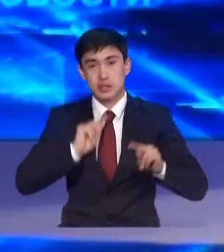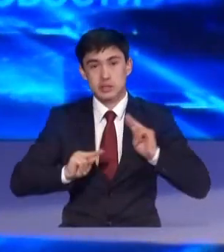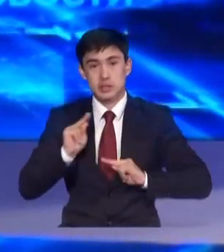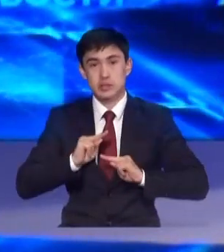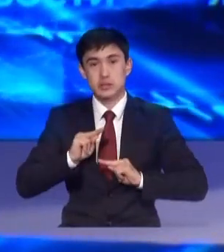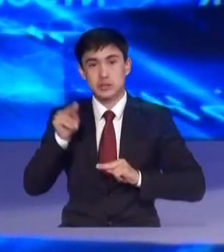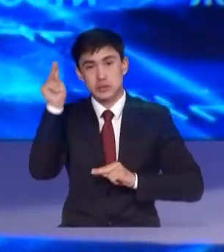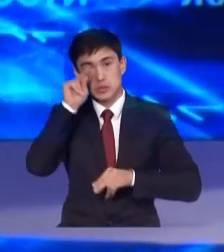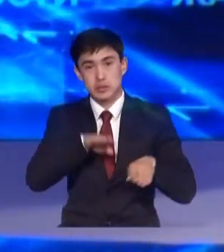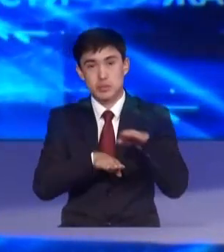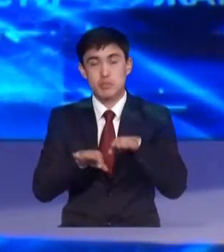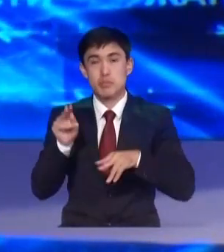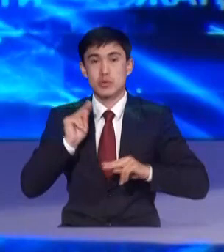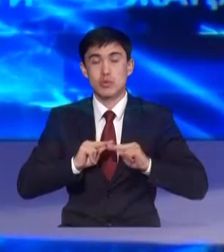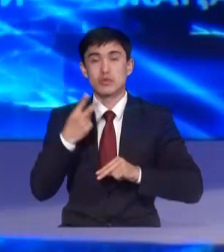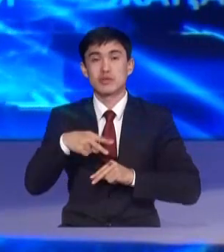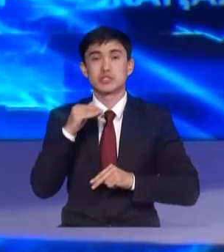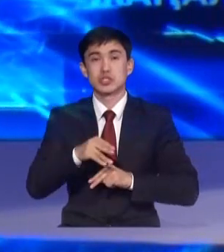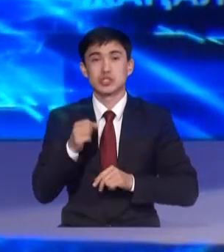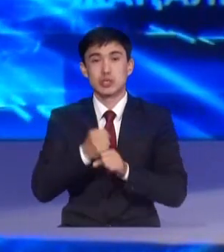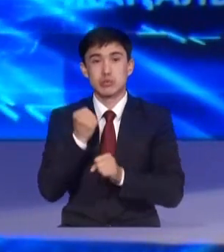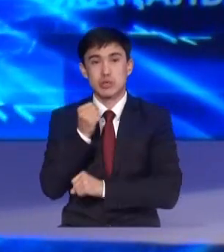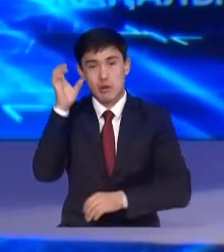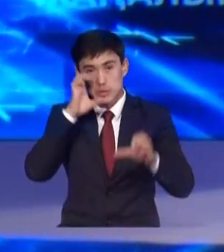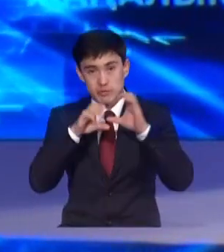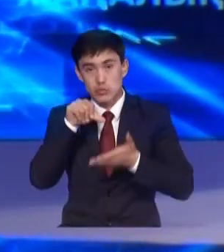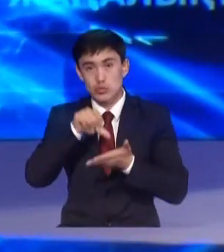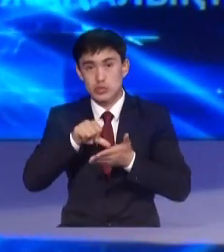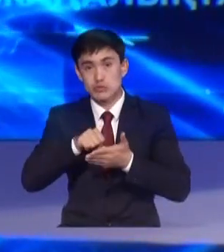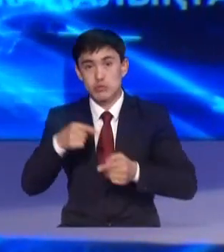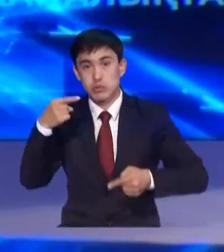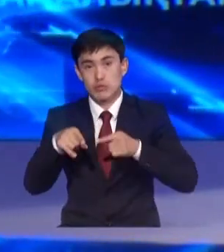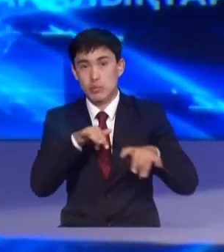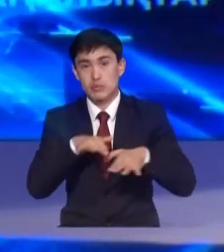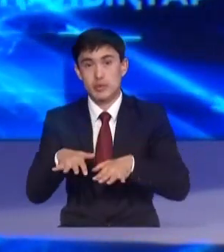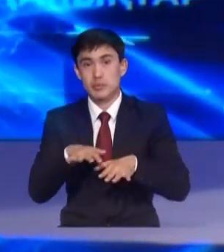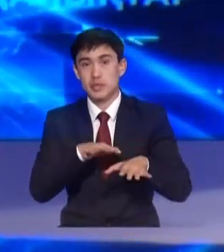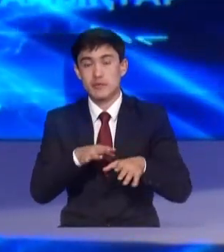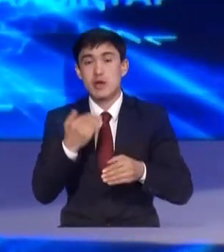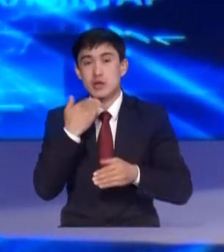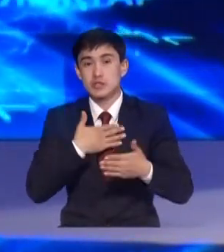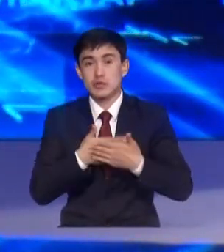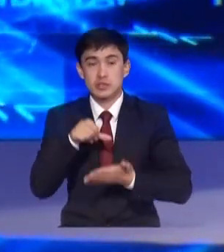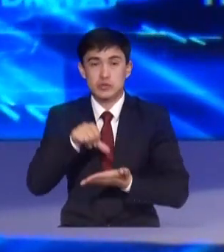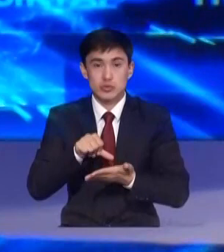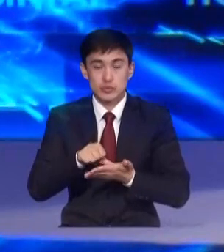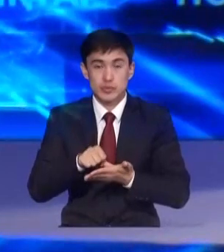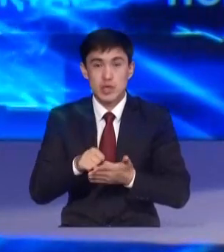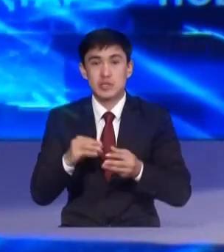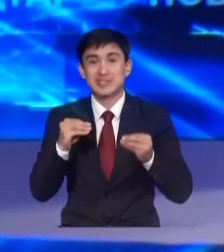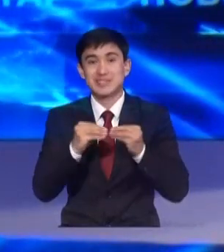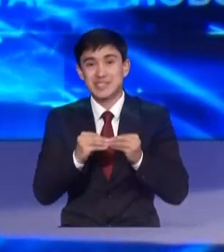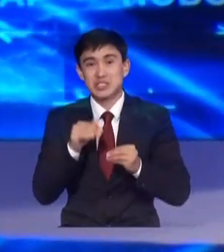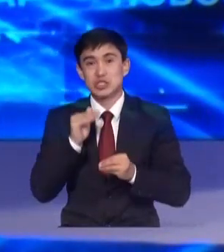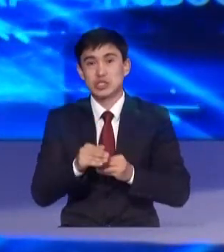педагогов. Сейчас 20 тысяч работников образования участвуют в противопаводковых мероприятиях в качестве волонтеров, в том числе